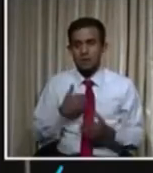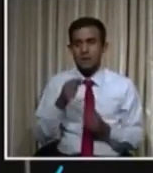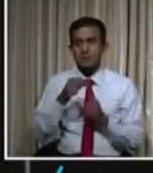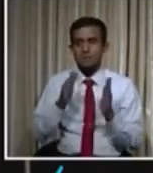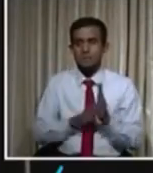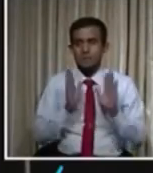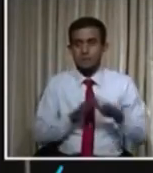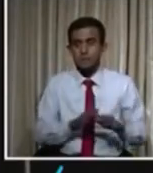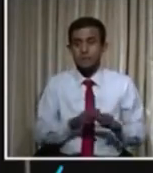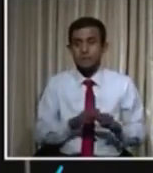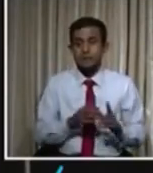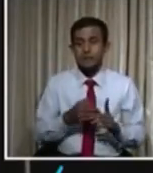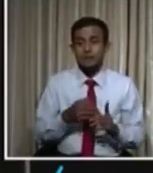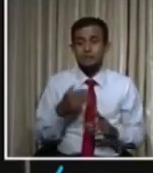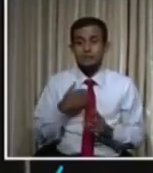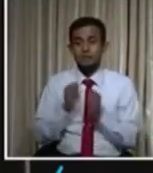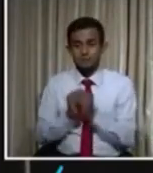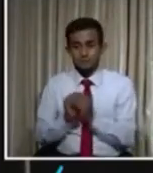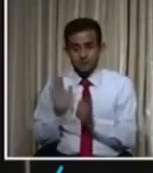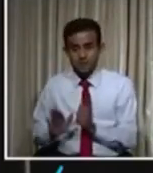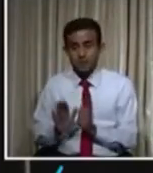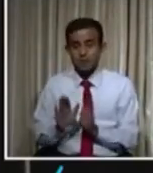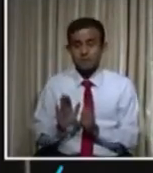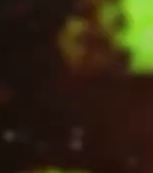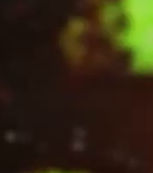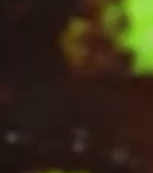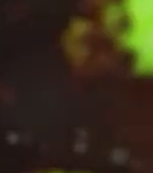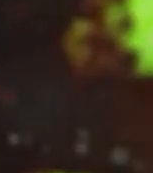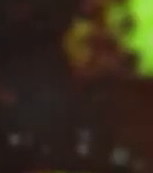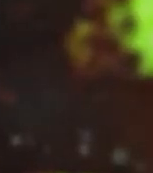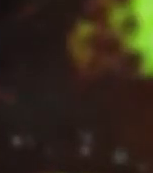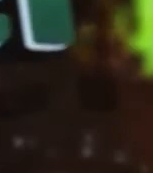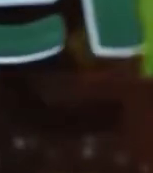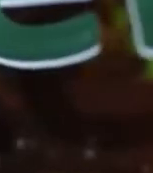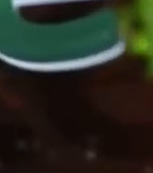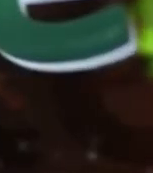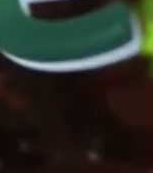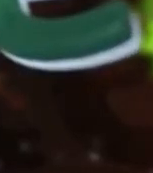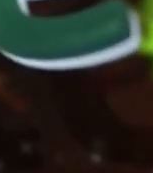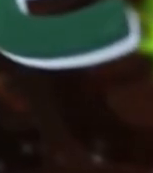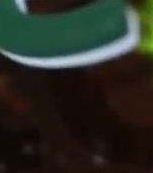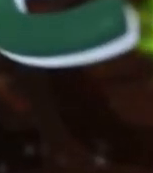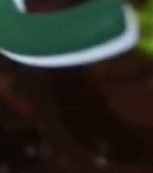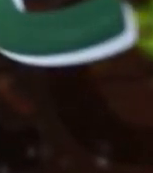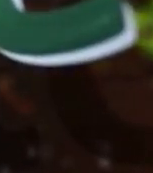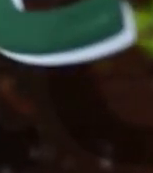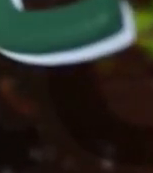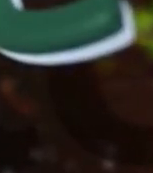දාලා අගමැතිගේ කකුලෙන් අල්ලන්නේ නැහැ මම මගේ විශ්ේ තියෙනවා නම් මම ඒක කරනවා